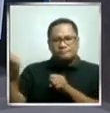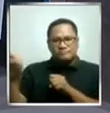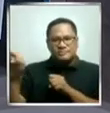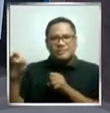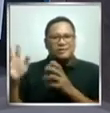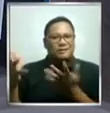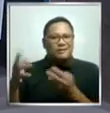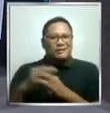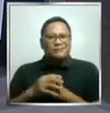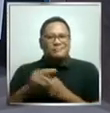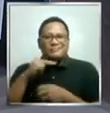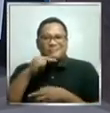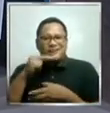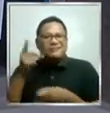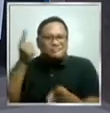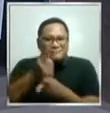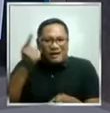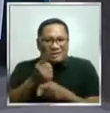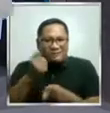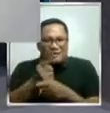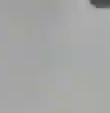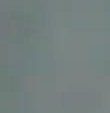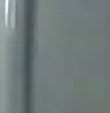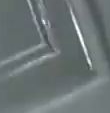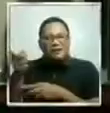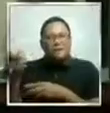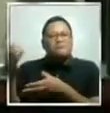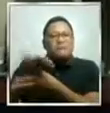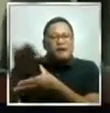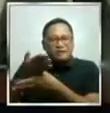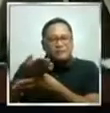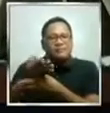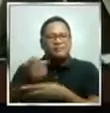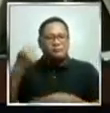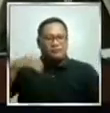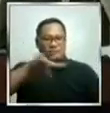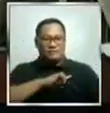unconstitutional meddling ni Kalida. Nakatutok si Sandra Aguinaldo.